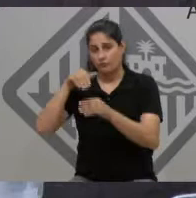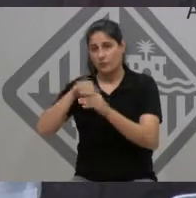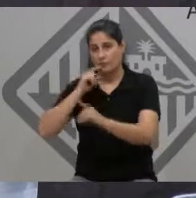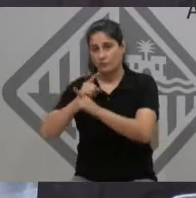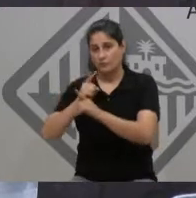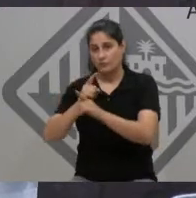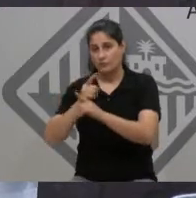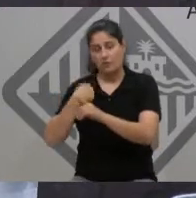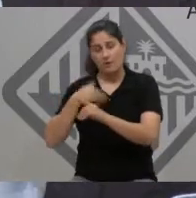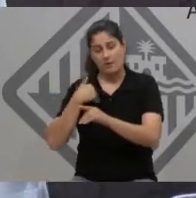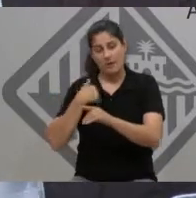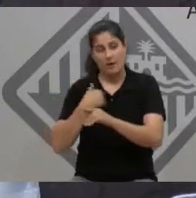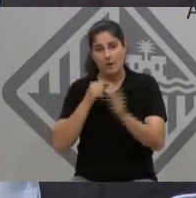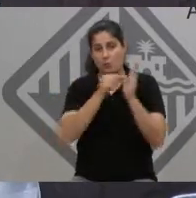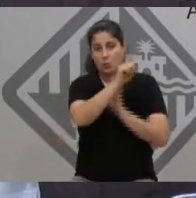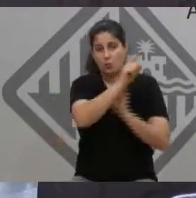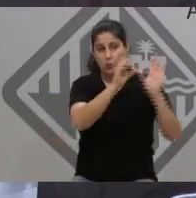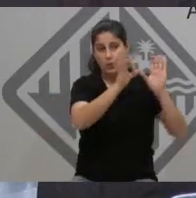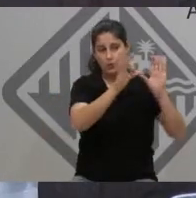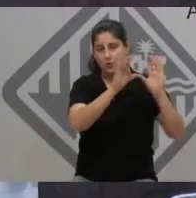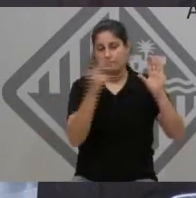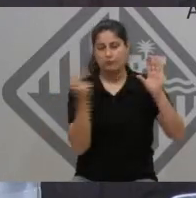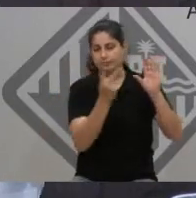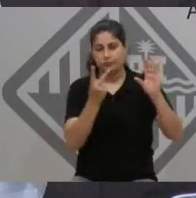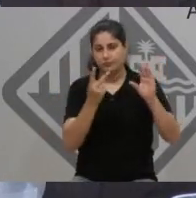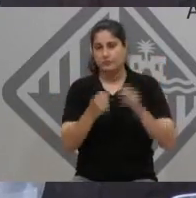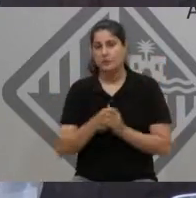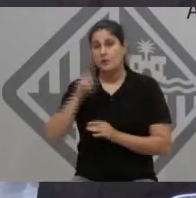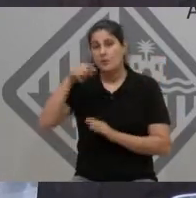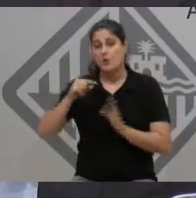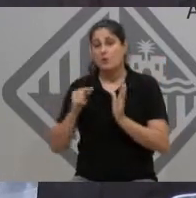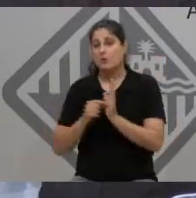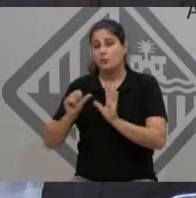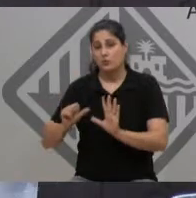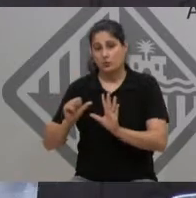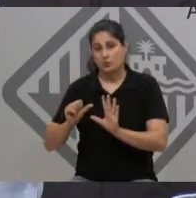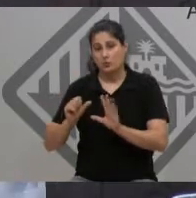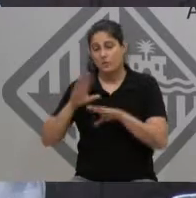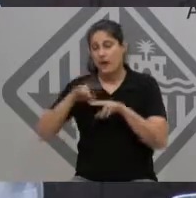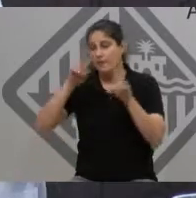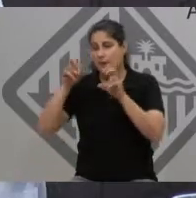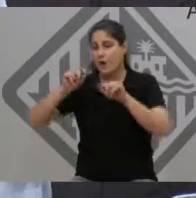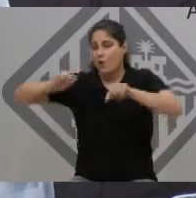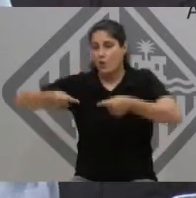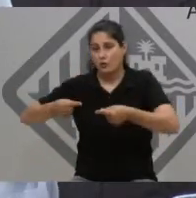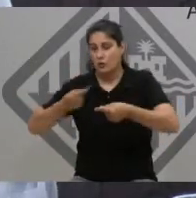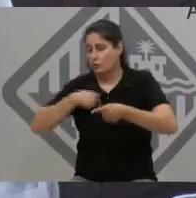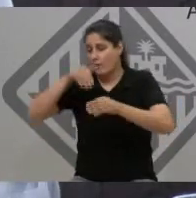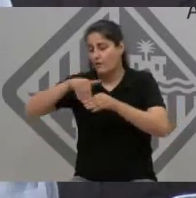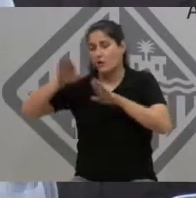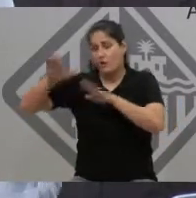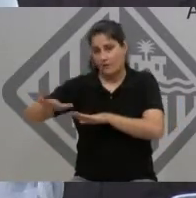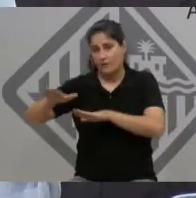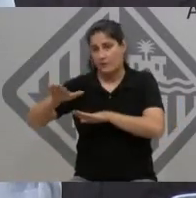con el punto 1 de Ciudadanos. Y el punto 6, evitar las prórrogas permitidas en materia de contrataciones, votaremos a favor y somos los